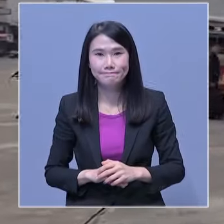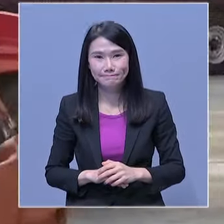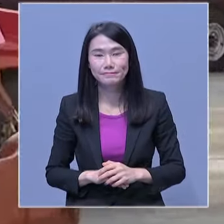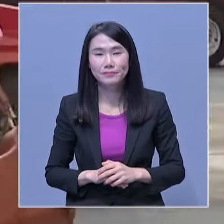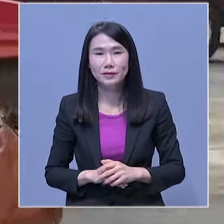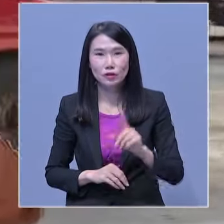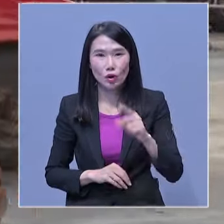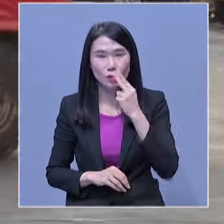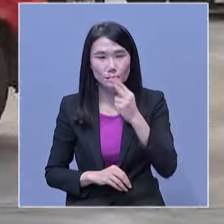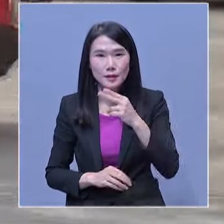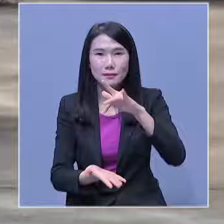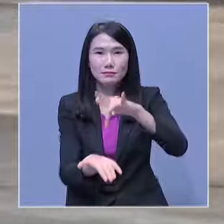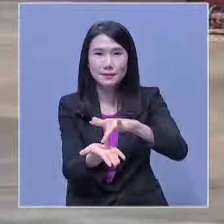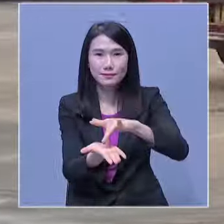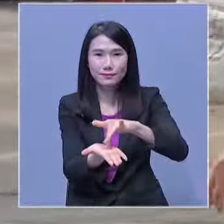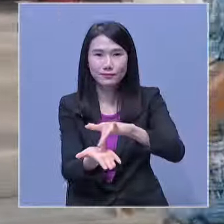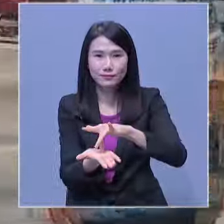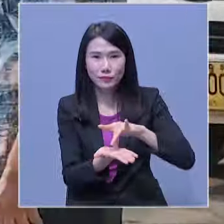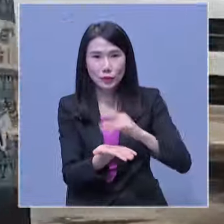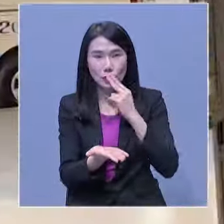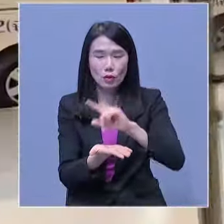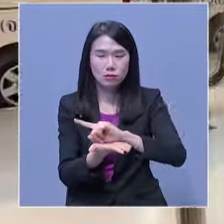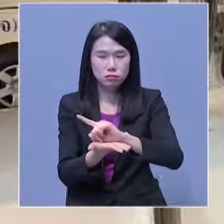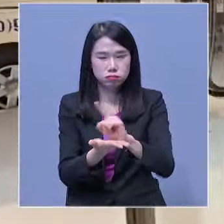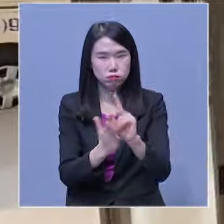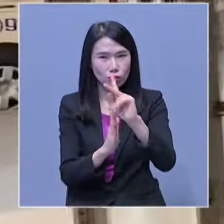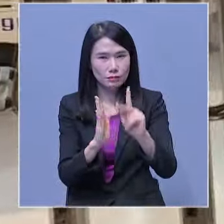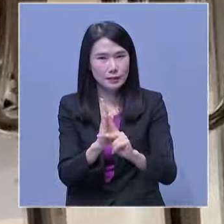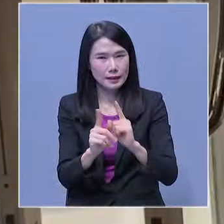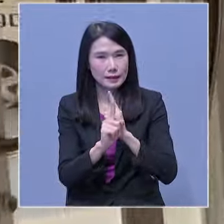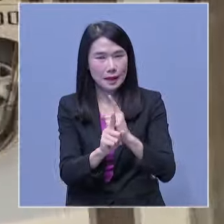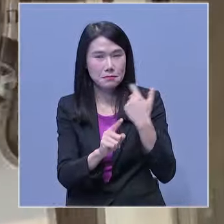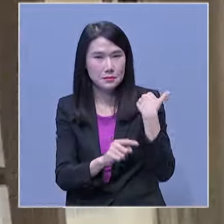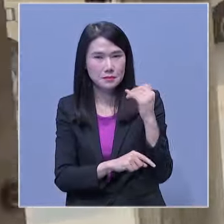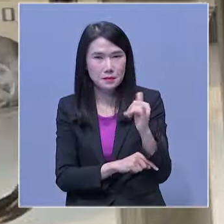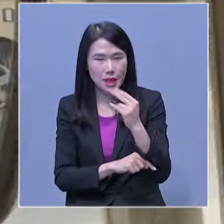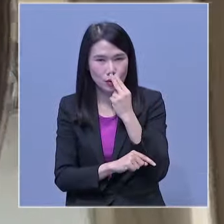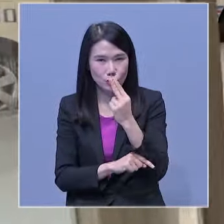มีการติดตั้งระบบ gpsเพื่อติดตามใช้ความเร็วที่กำหนดอีกด้วยครับ